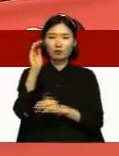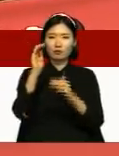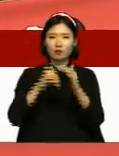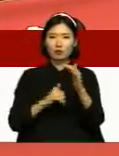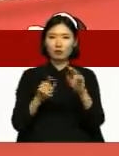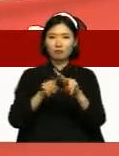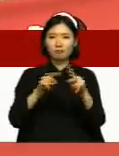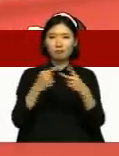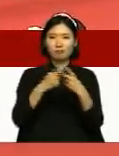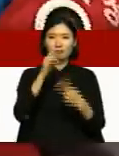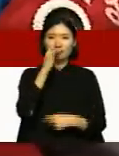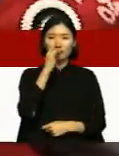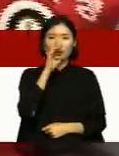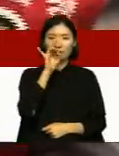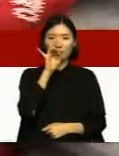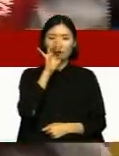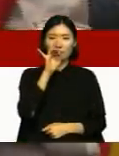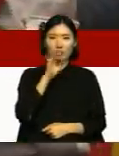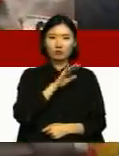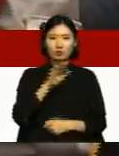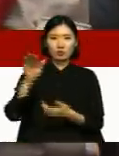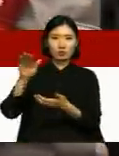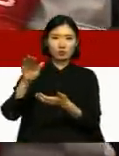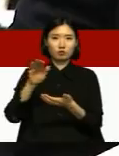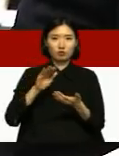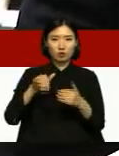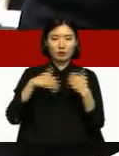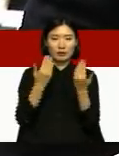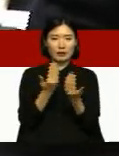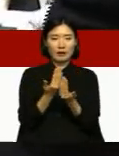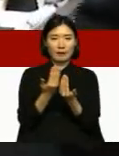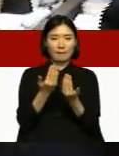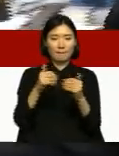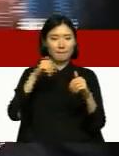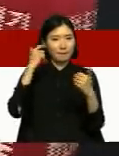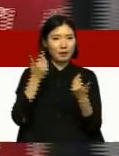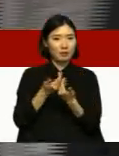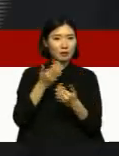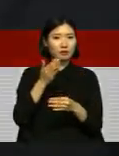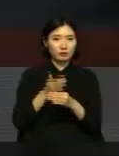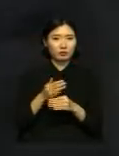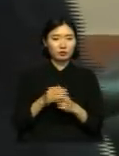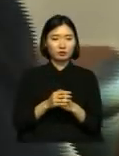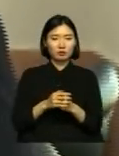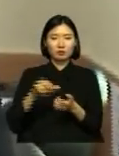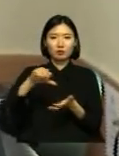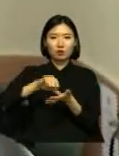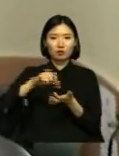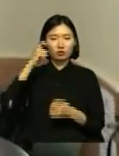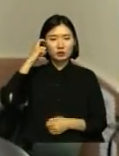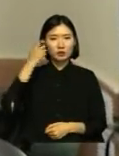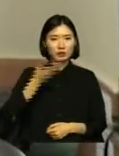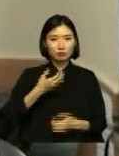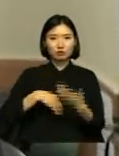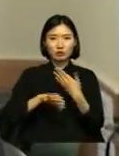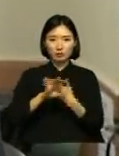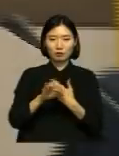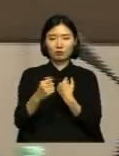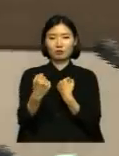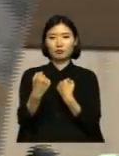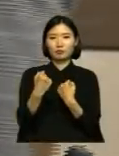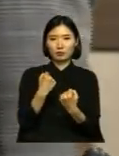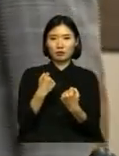없기 때문에 저희는 잊어 수영을 어 전년 반대를 하는 것입니다 예 자 그러면 역으로 한번 질문을 드려볼게요 그럼에도